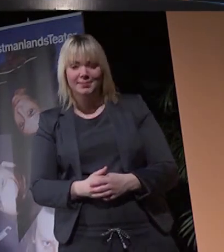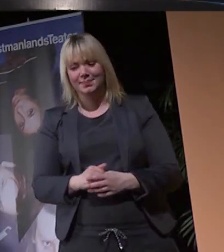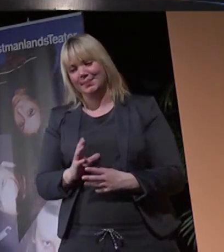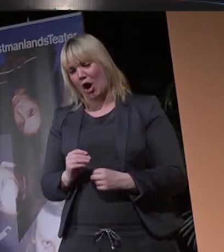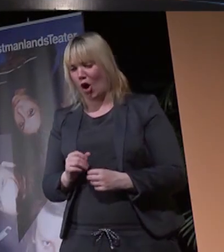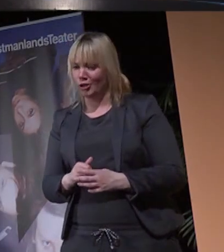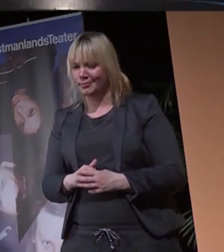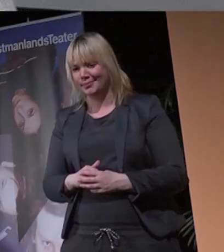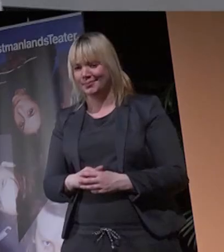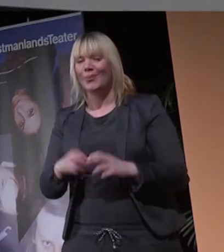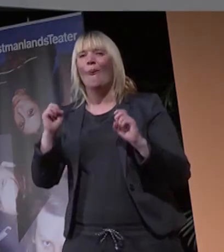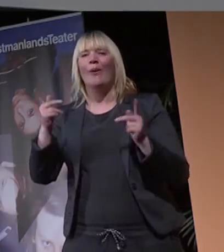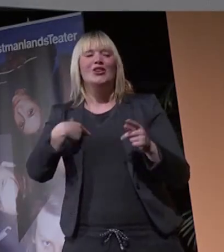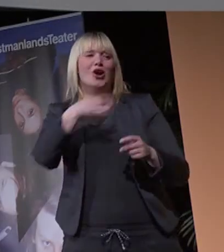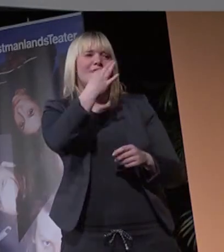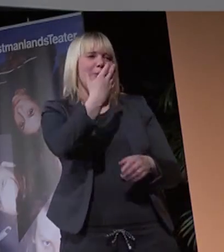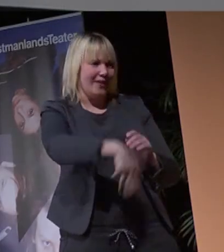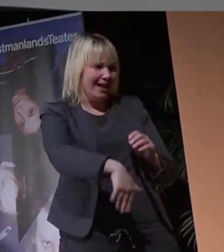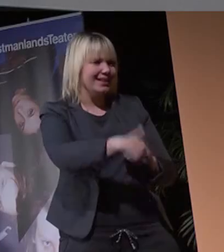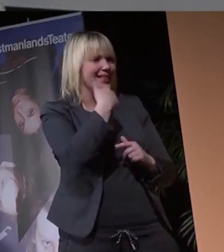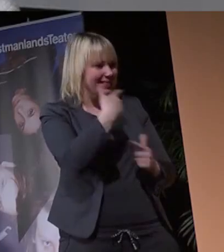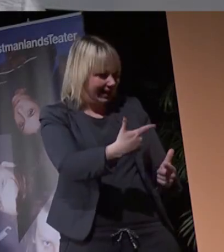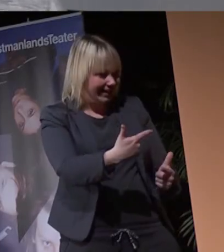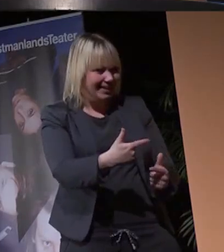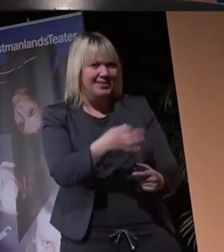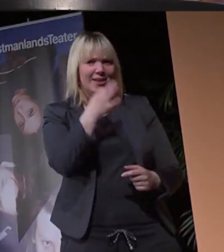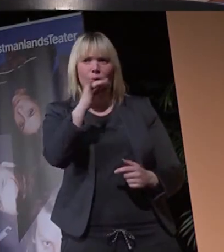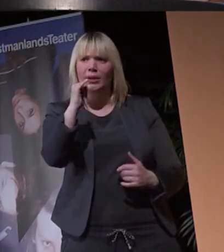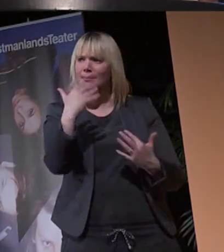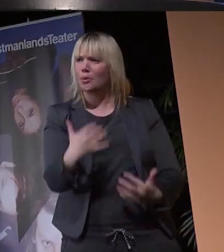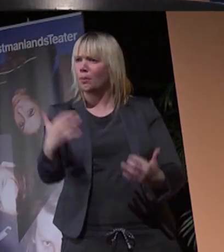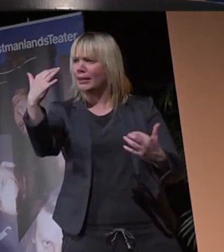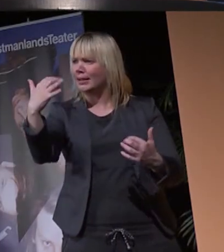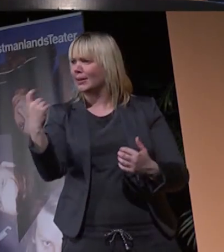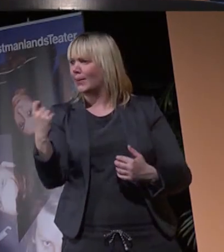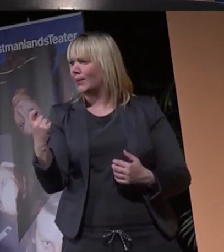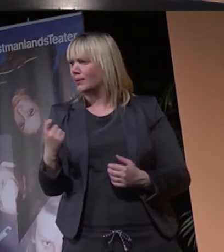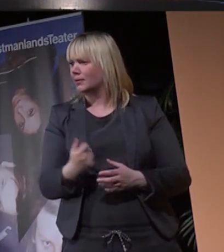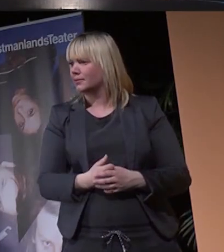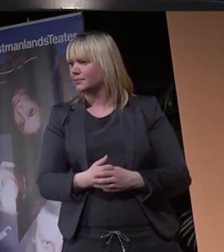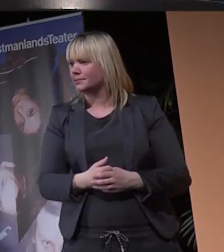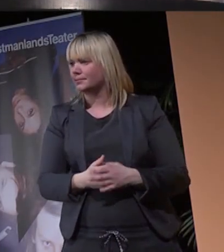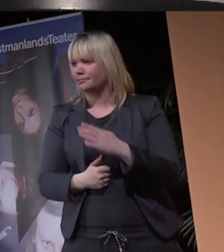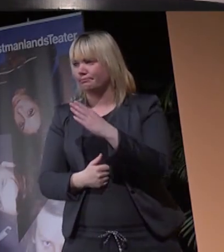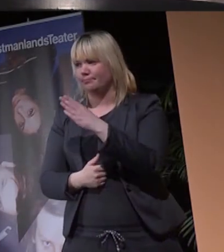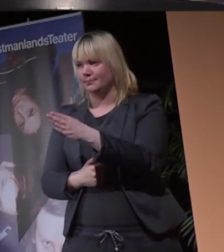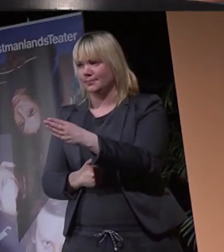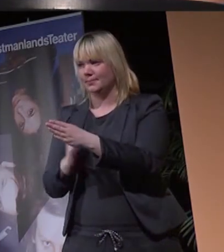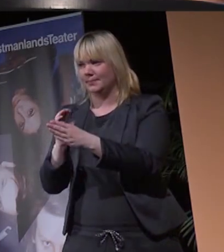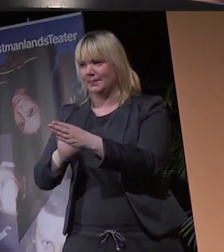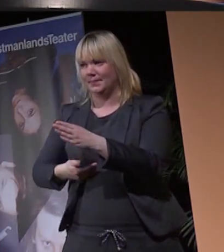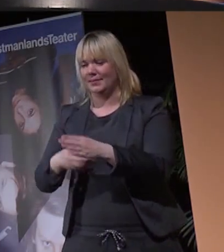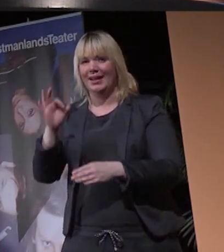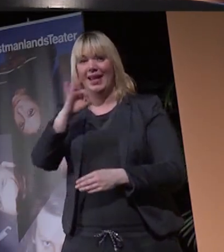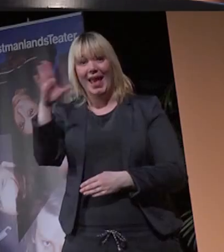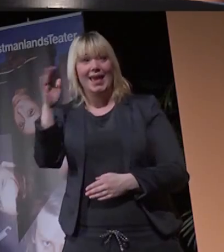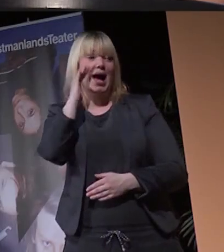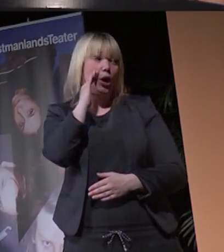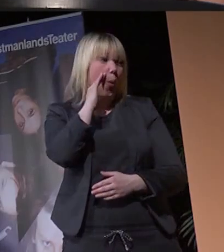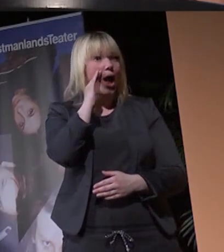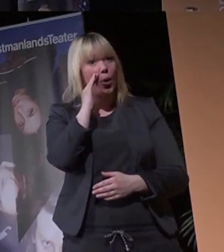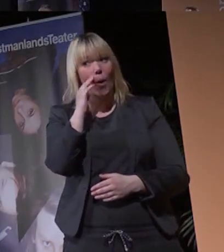göra det. Och sen ska ju riksdagen ta beslut om den och så vidare. Så det handlar mycket om finansiell kontroll. Och inte minst i viktigt i tider som dessa